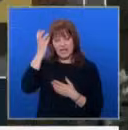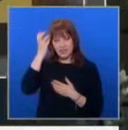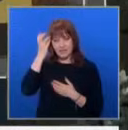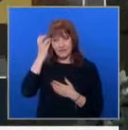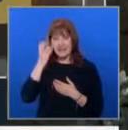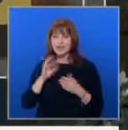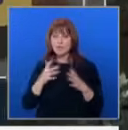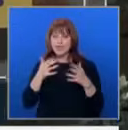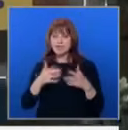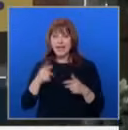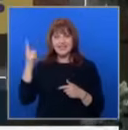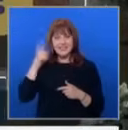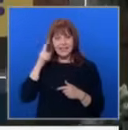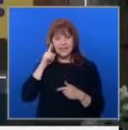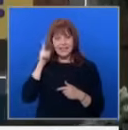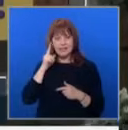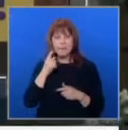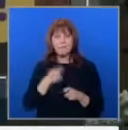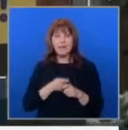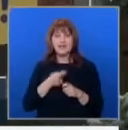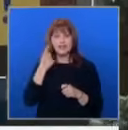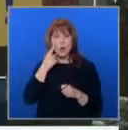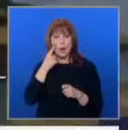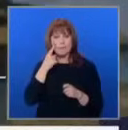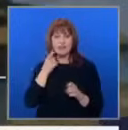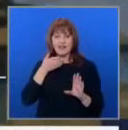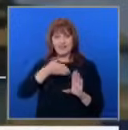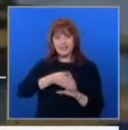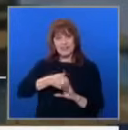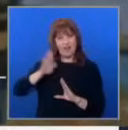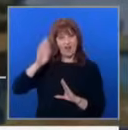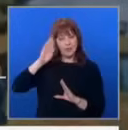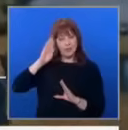Според статистиката, всеки ден десетки правят опити да избегнат влизането в армията,